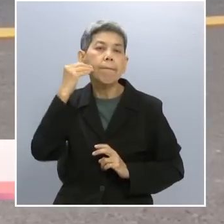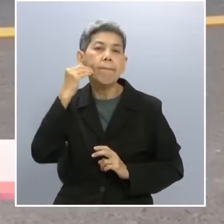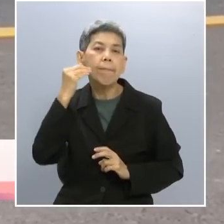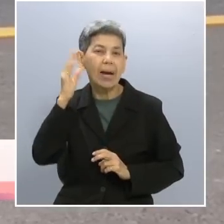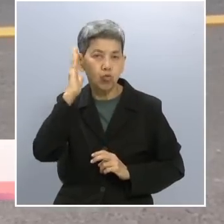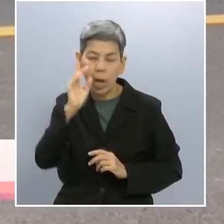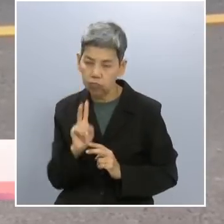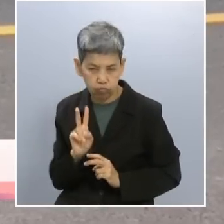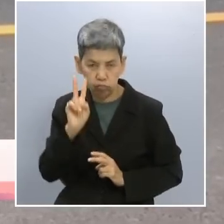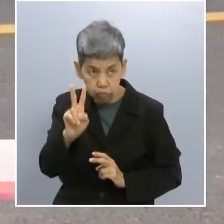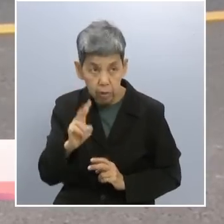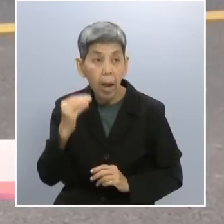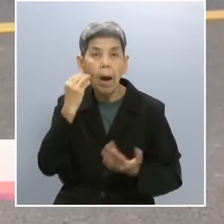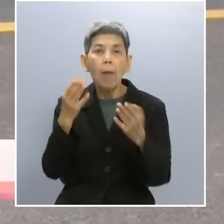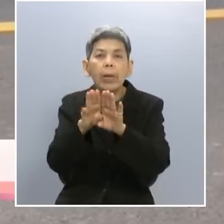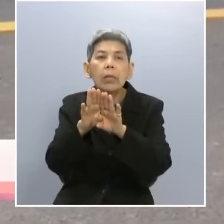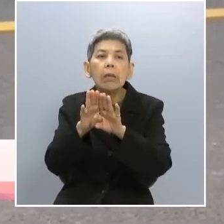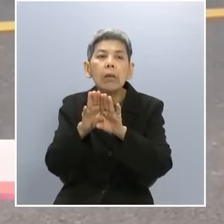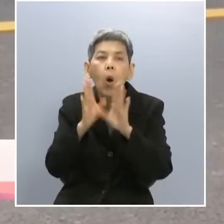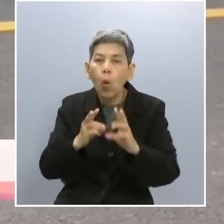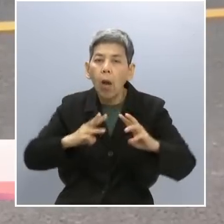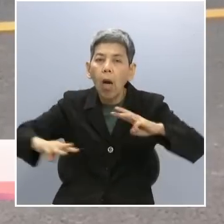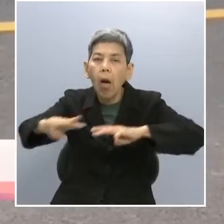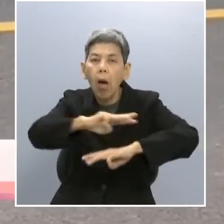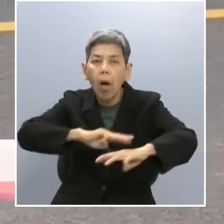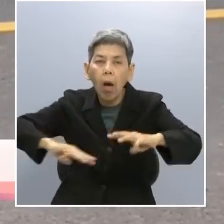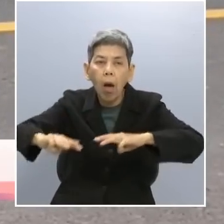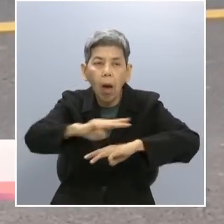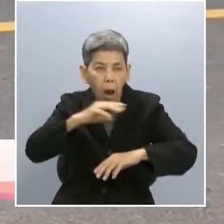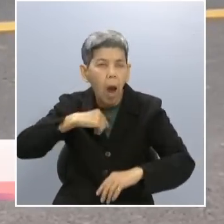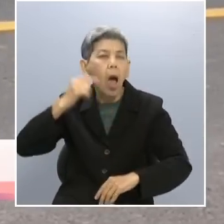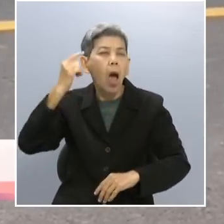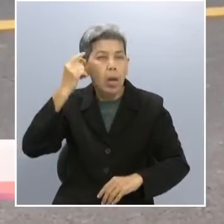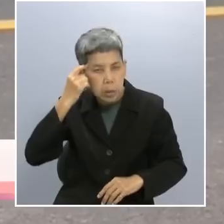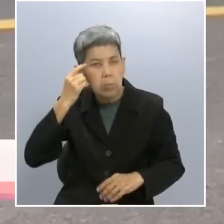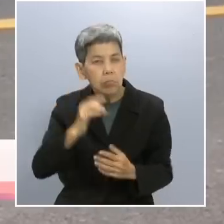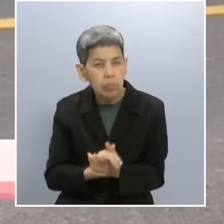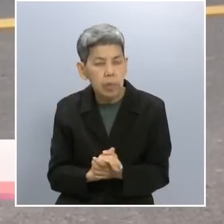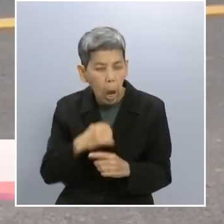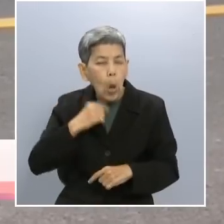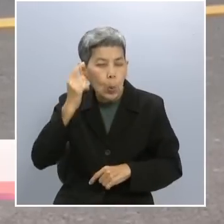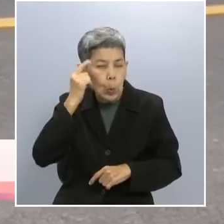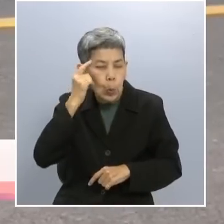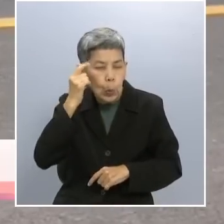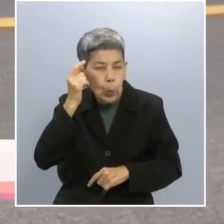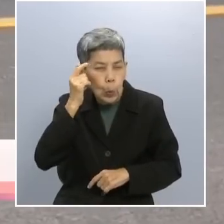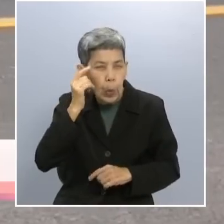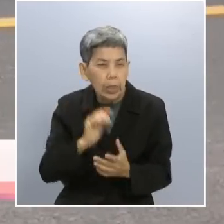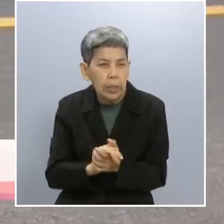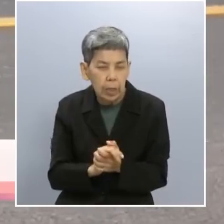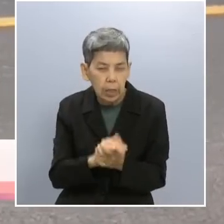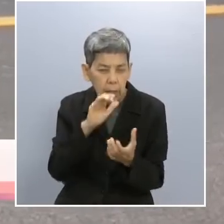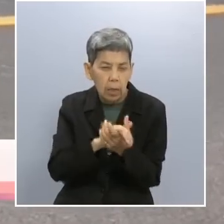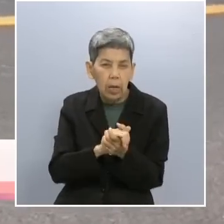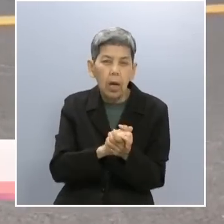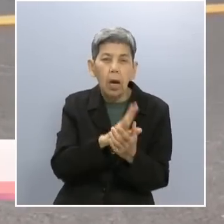หาค่ะปรากฏว่าบ้านปิดเงียบไม่มีคนอยู่คาดว่าจะรู้ข่าวว่าภรรยา